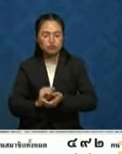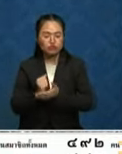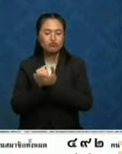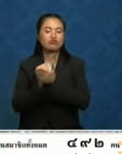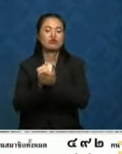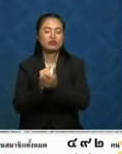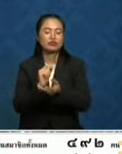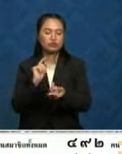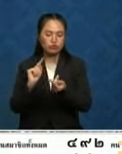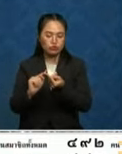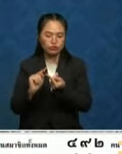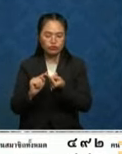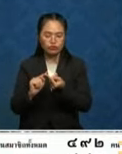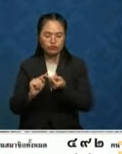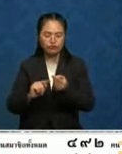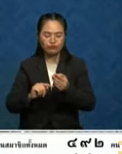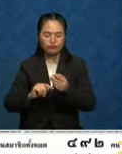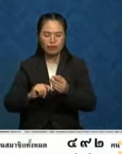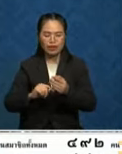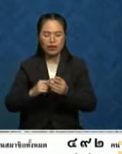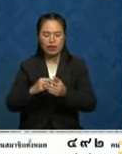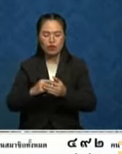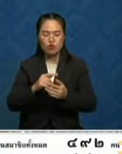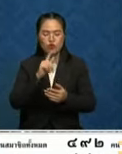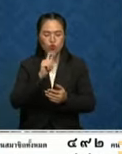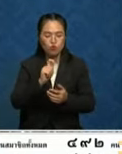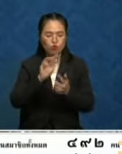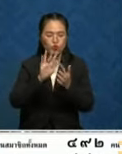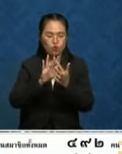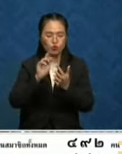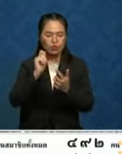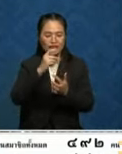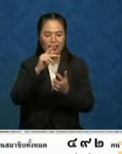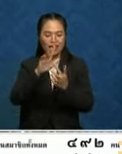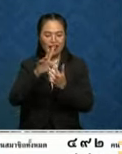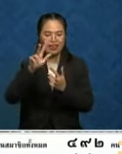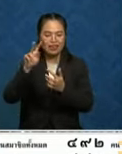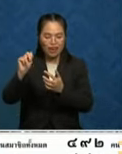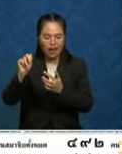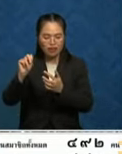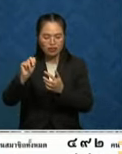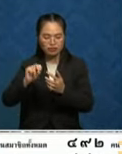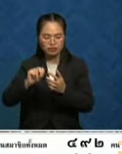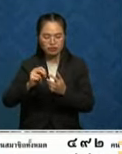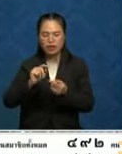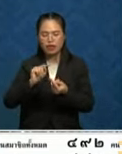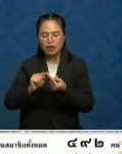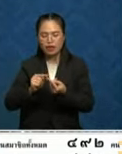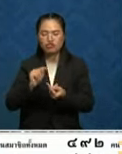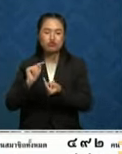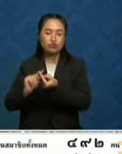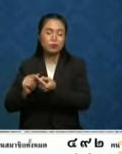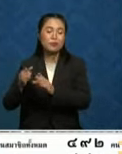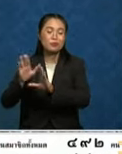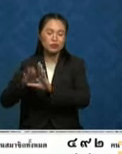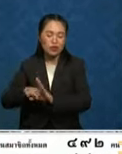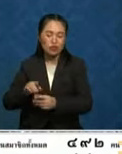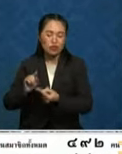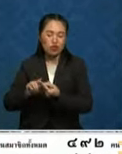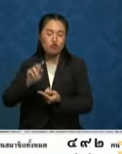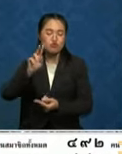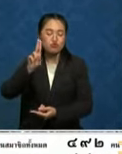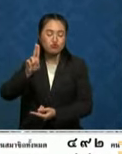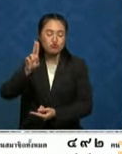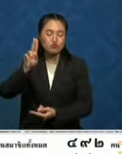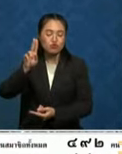ประวัติศาสตร์ภูพบาทให้ได้รับการขึ้นทะเบียนเป็นมรดกโลกทางวัฒนธรรมธรของ